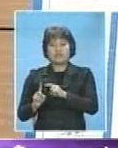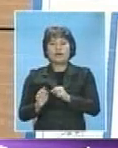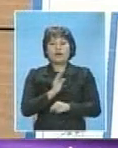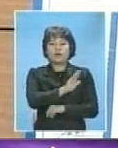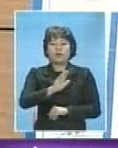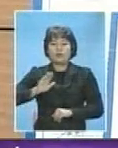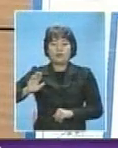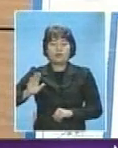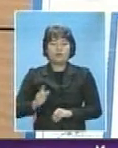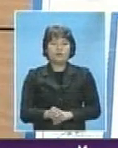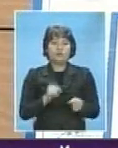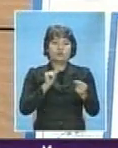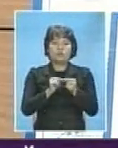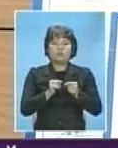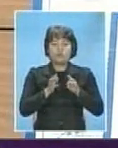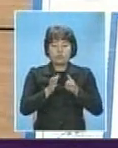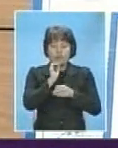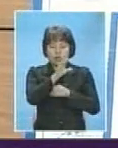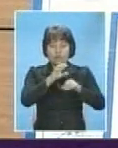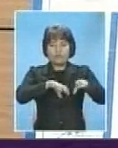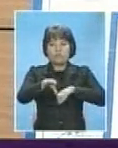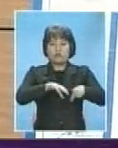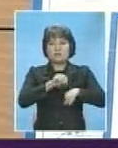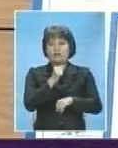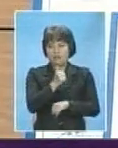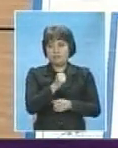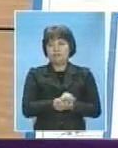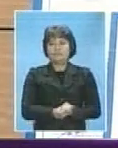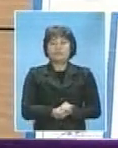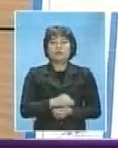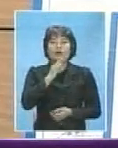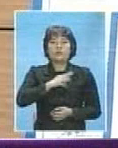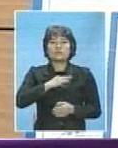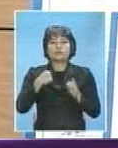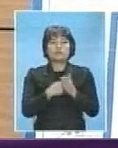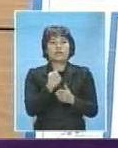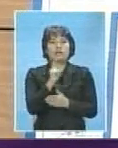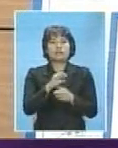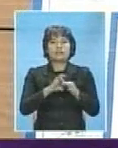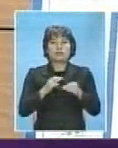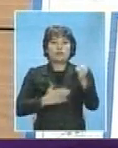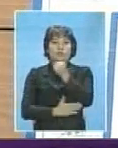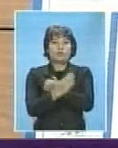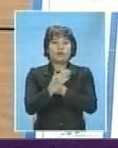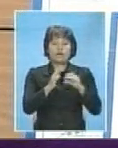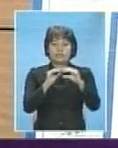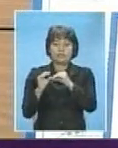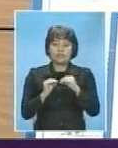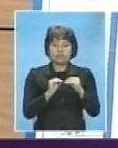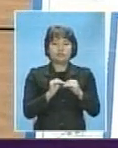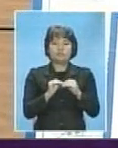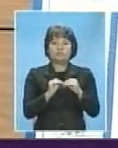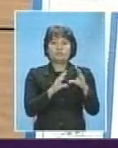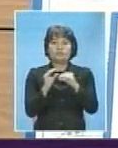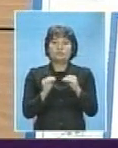ยตรงต่อฝ่ายบริหารได้อย่างไรก็ตามครับต้องเรียนว่ารู้สึกเสียดายโอกาสที่การประชุมร่วมรัฐสภาเ